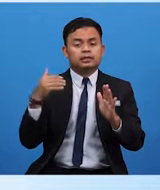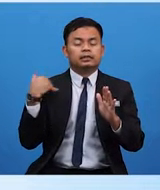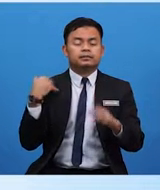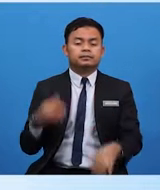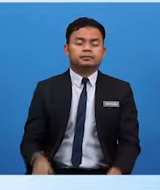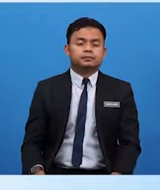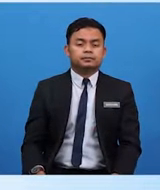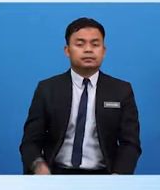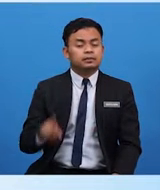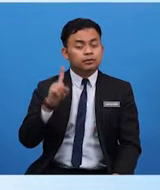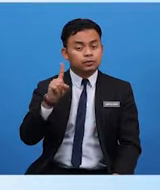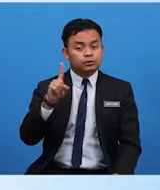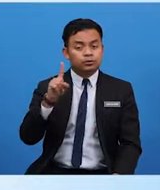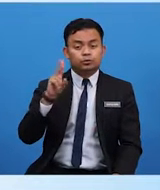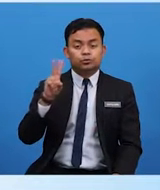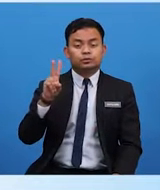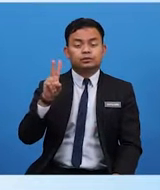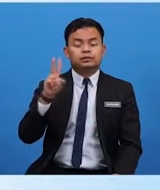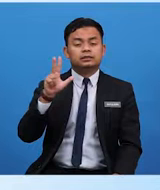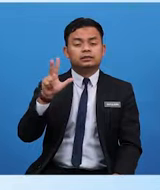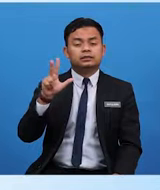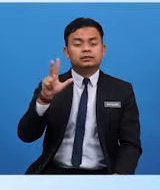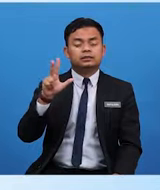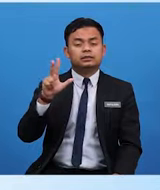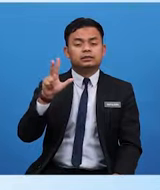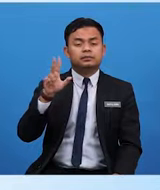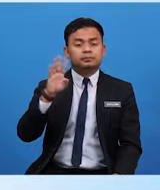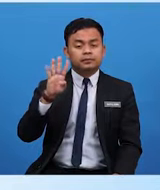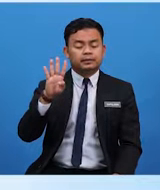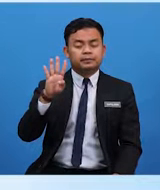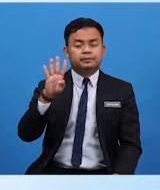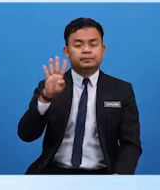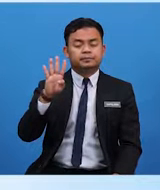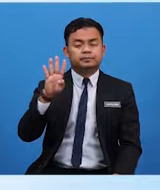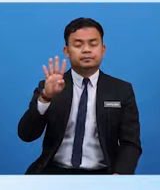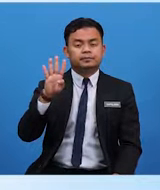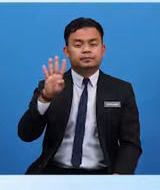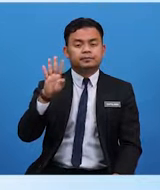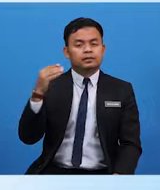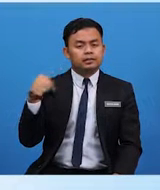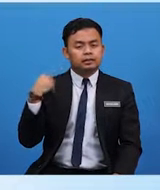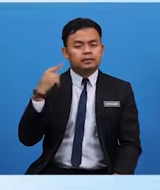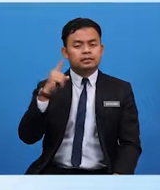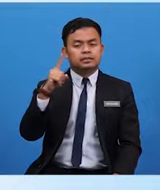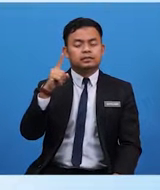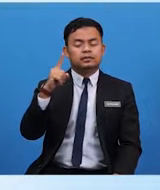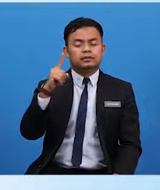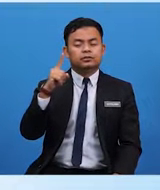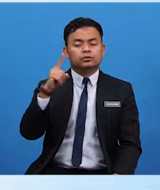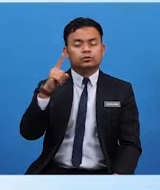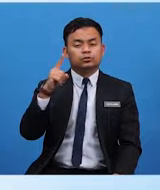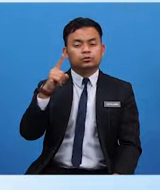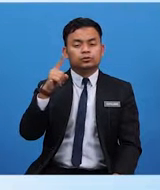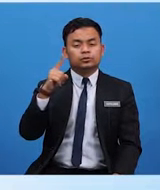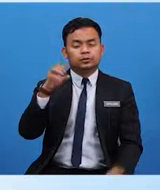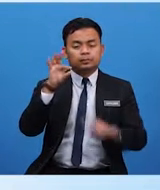1 2 3 dan 4 ada satu pecahan belodok penuh